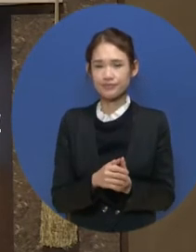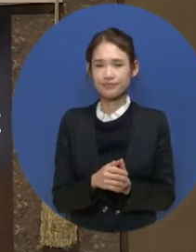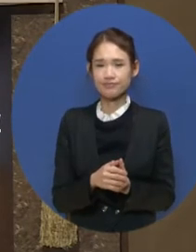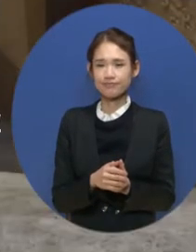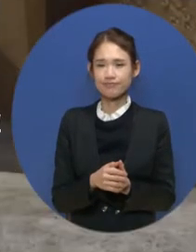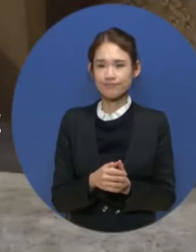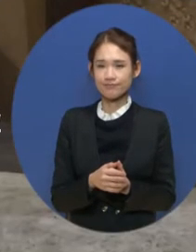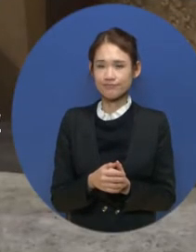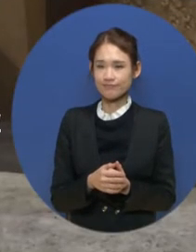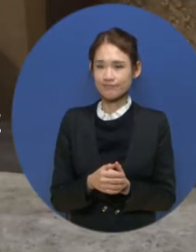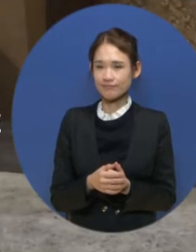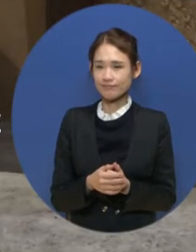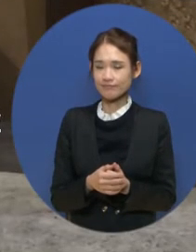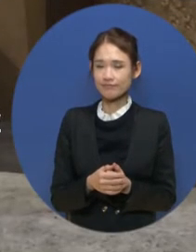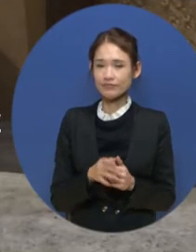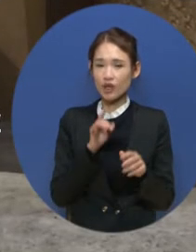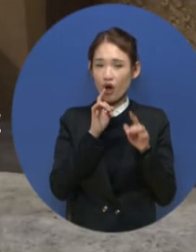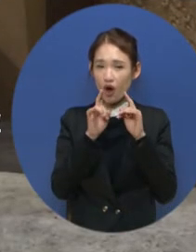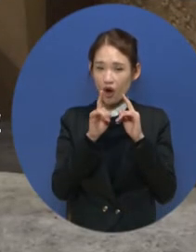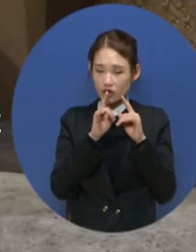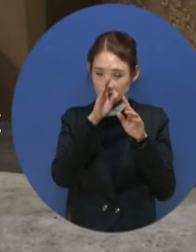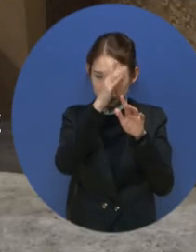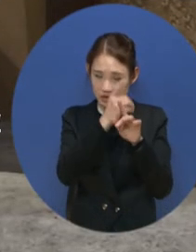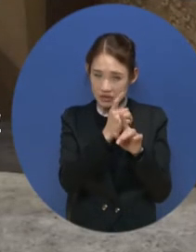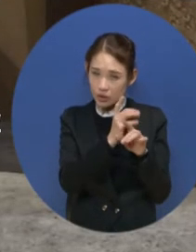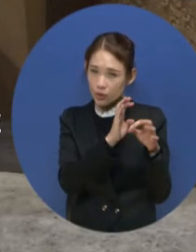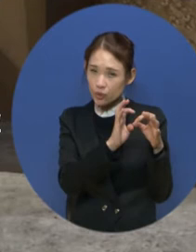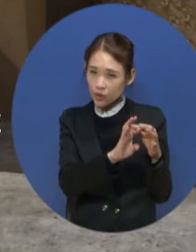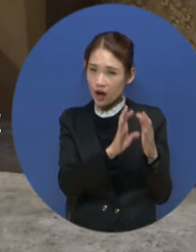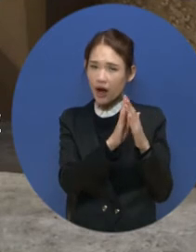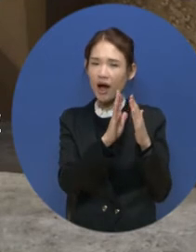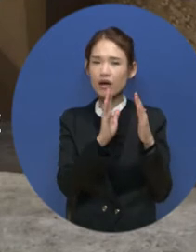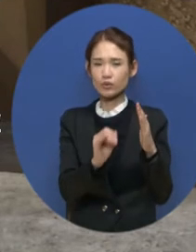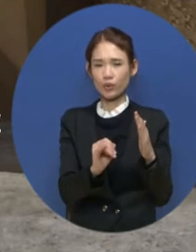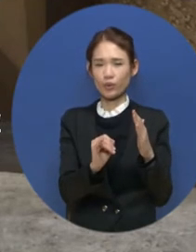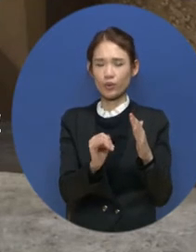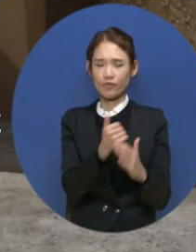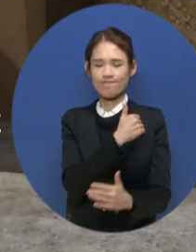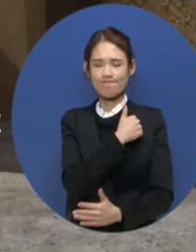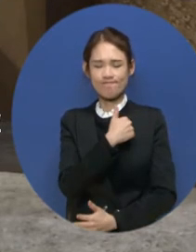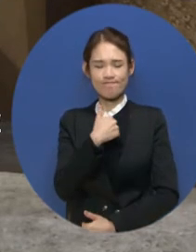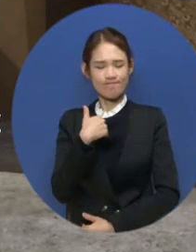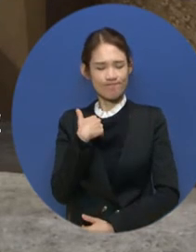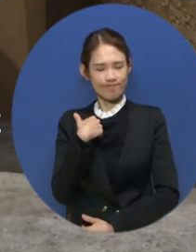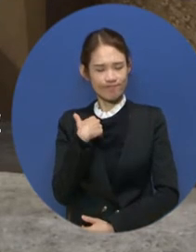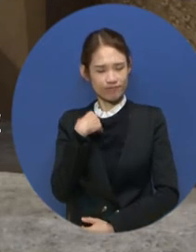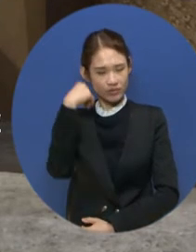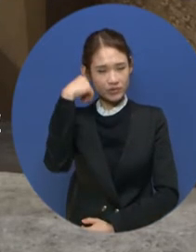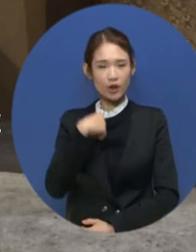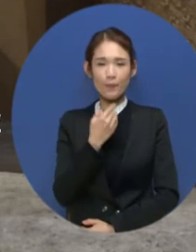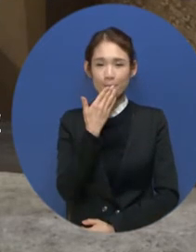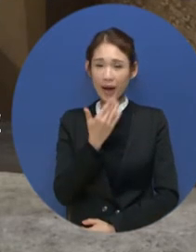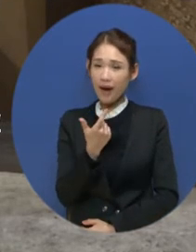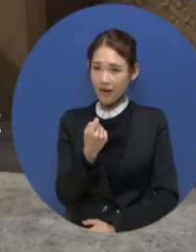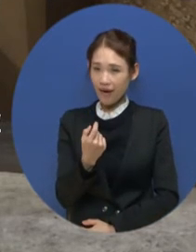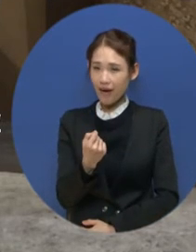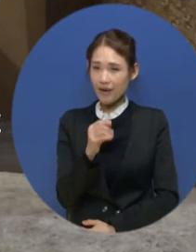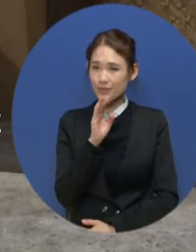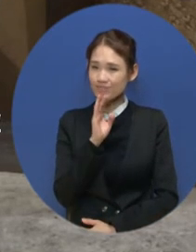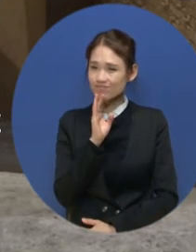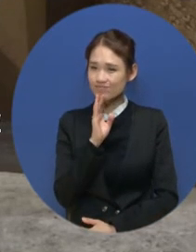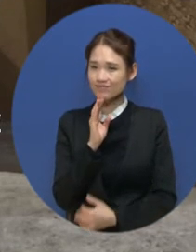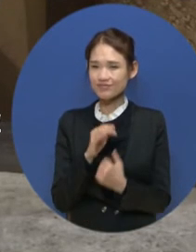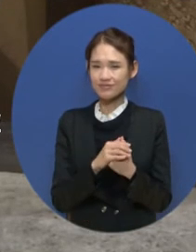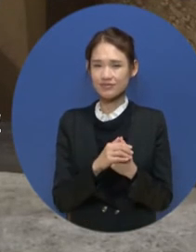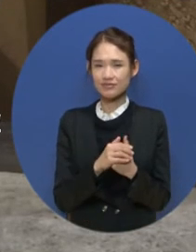4 어 그런 언어 치료를 통해서 가족 분들도 상당히 큰 만족감을 얻으실 것 같은데요